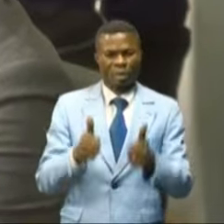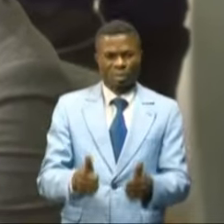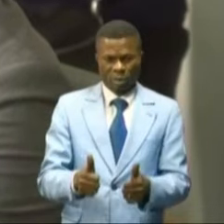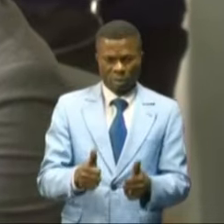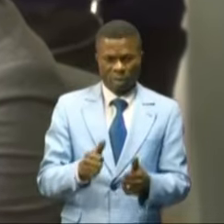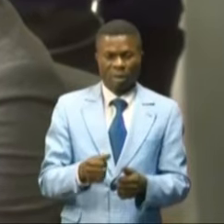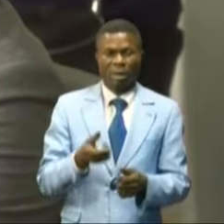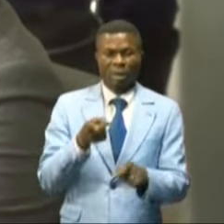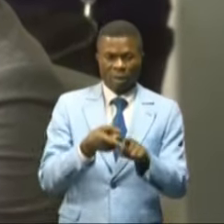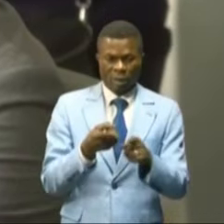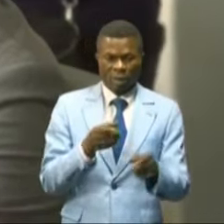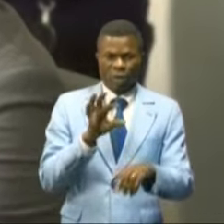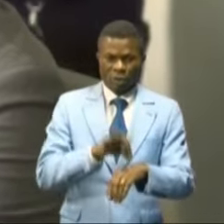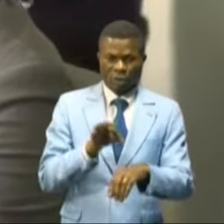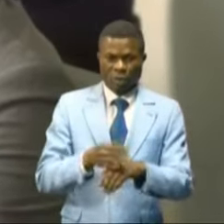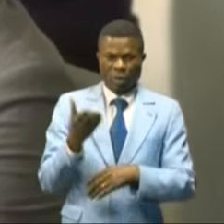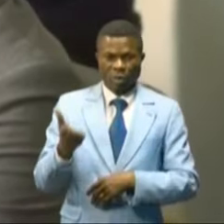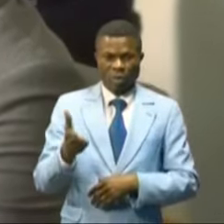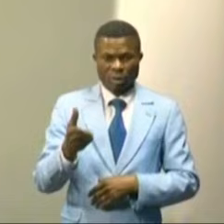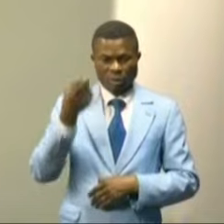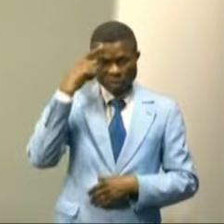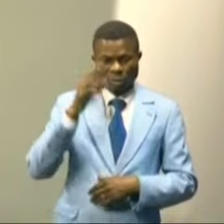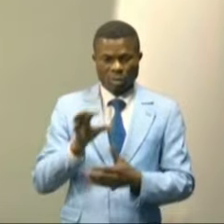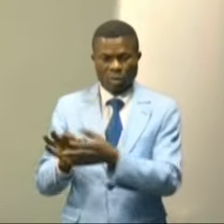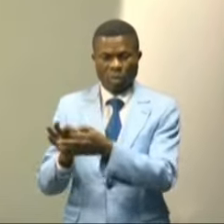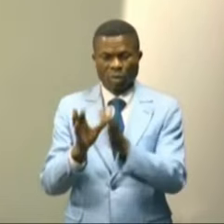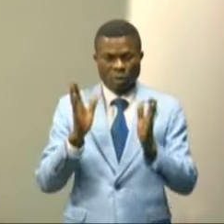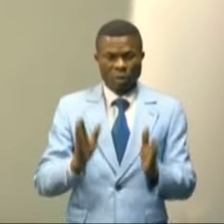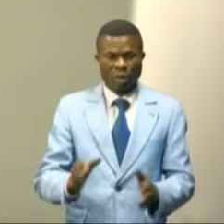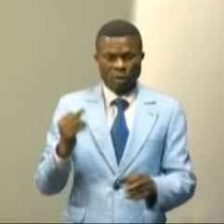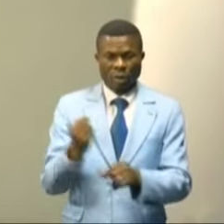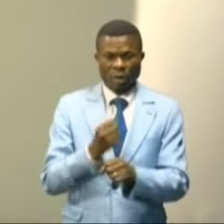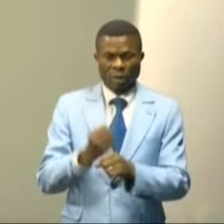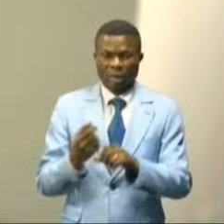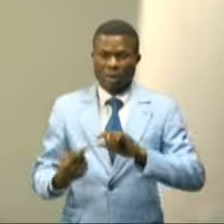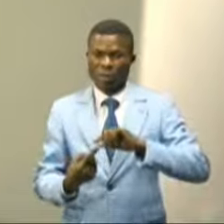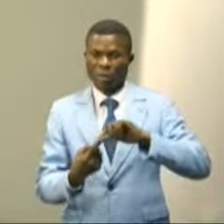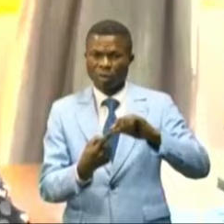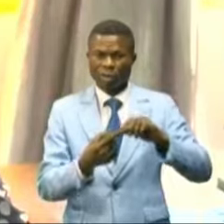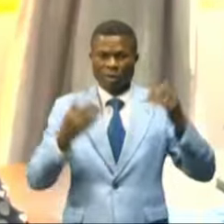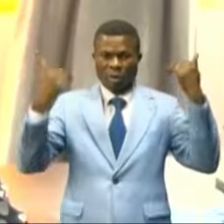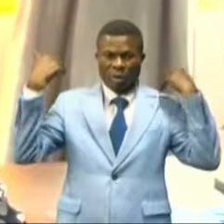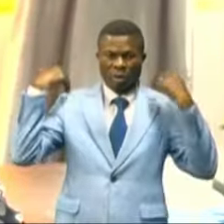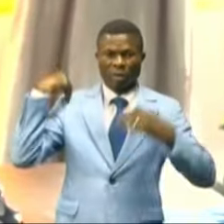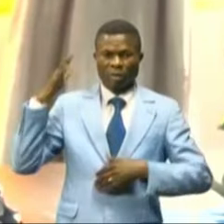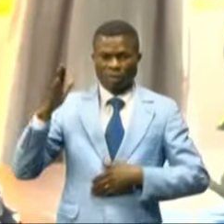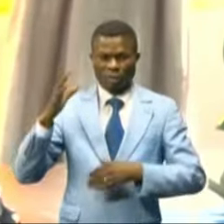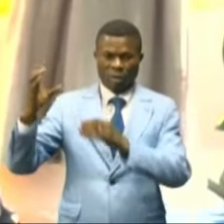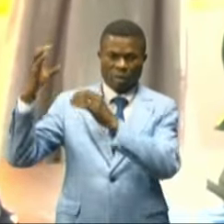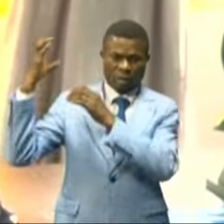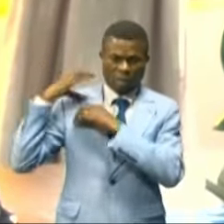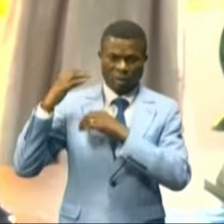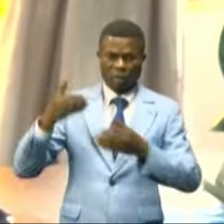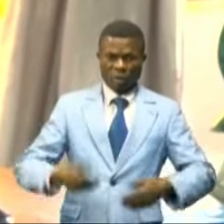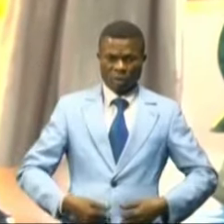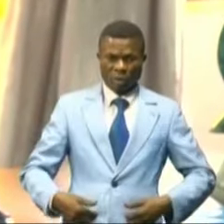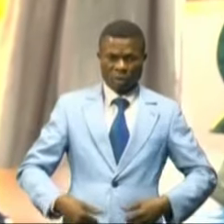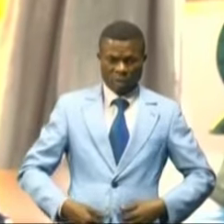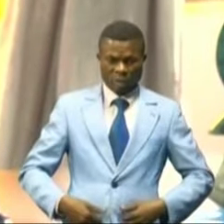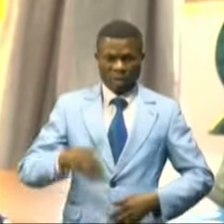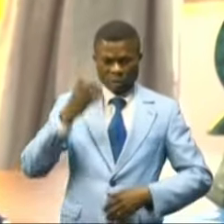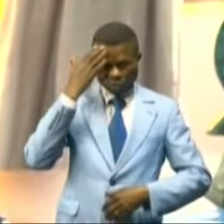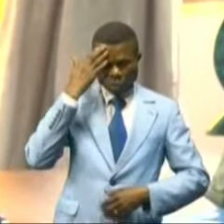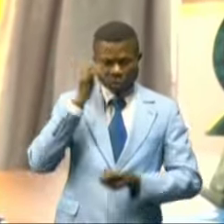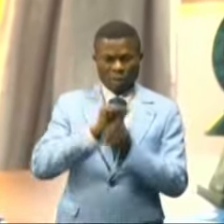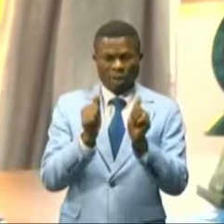C'était aussi une occasion pour la coordonnatrice du service spécialisé du chef de l'État en charge de la jeunesse, violence faite à la femme